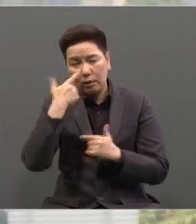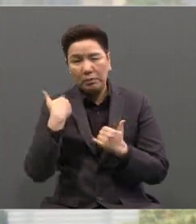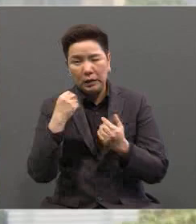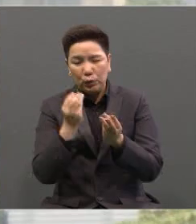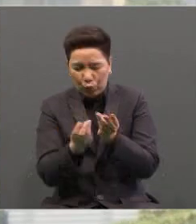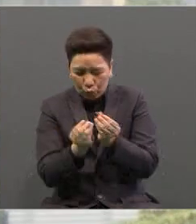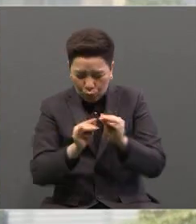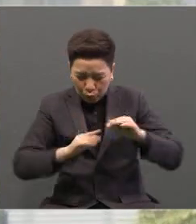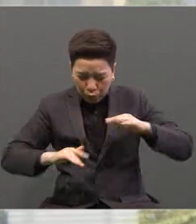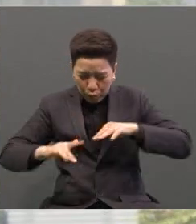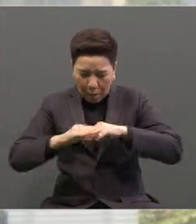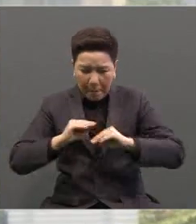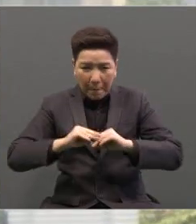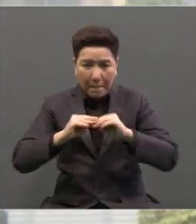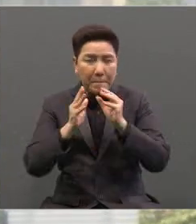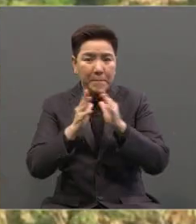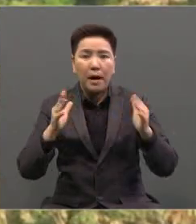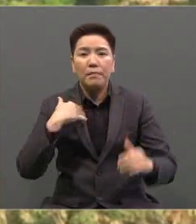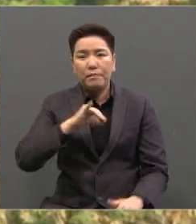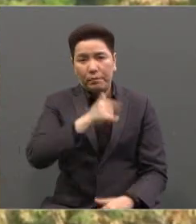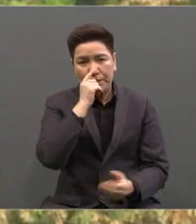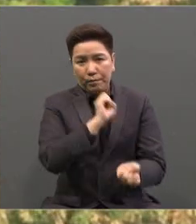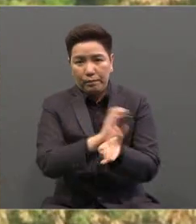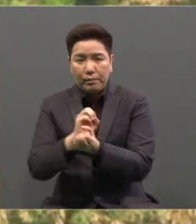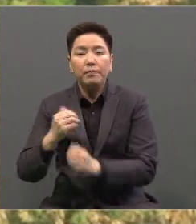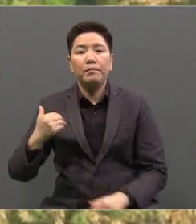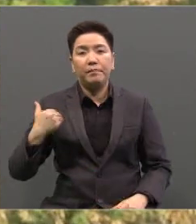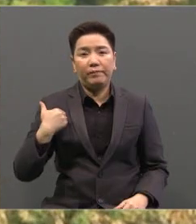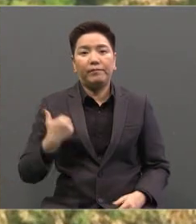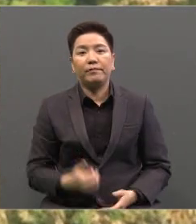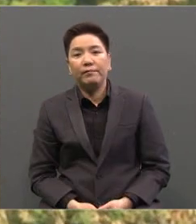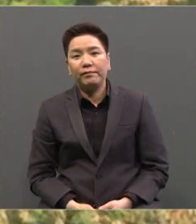อาจมีแนวโน้มฝุ่นละอองสูงขึ้นได้ในบางพื้นที่ครับ